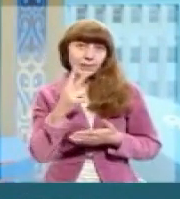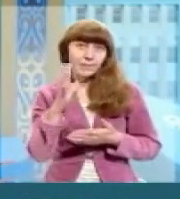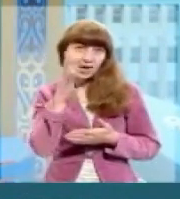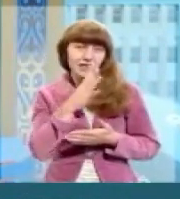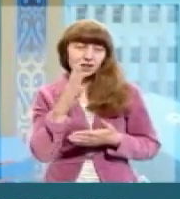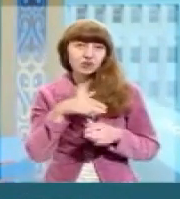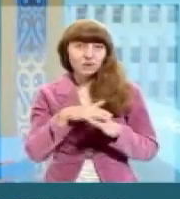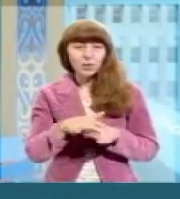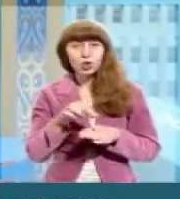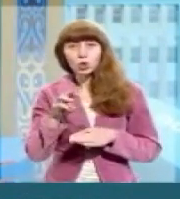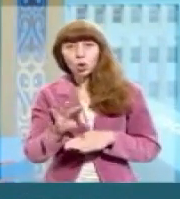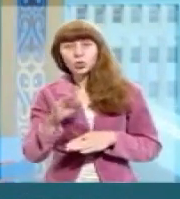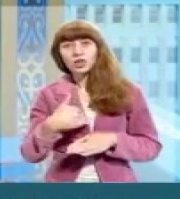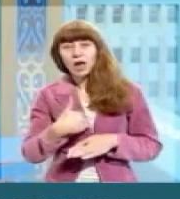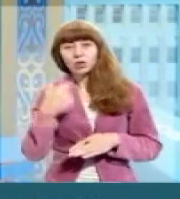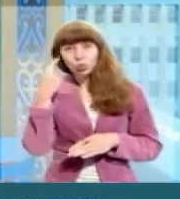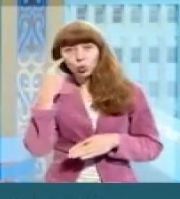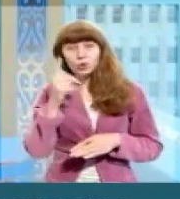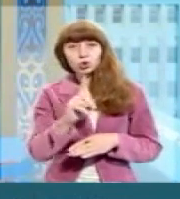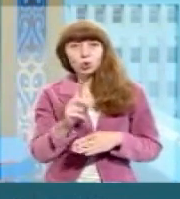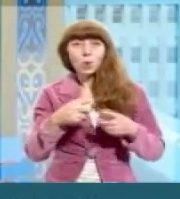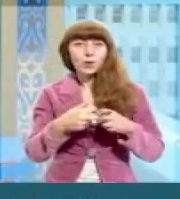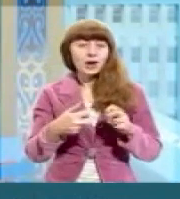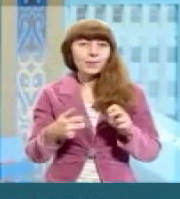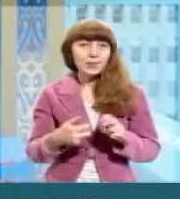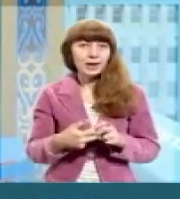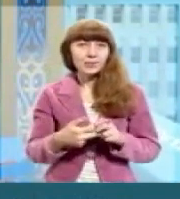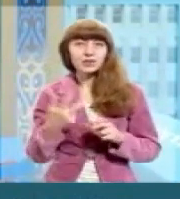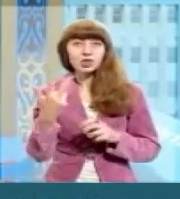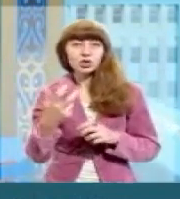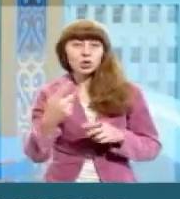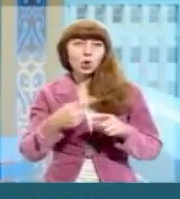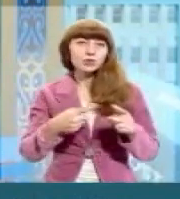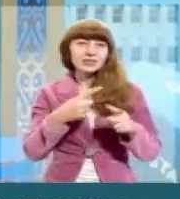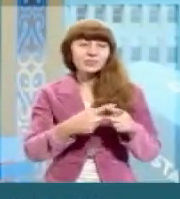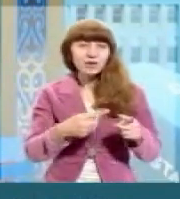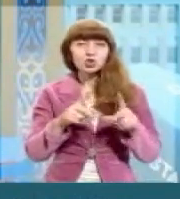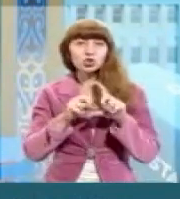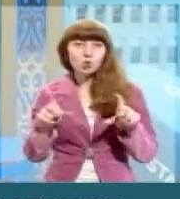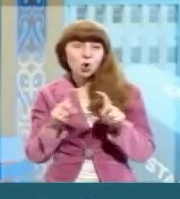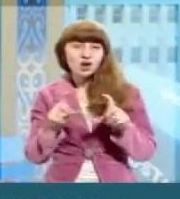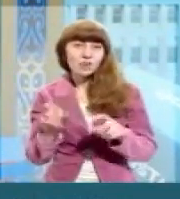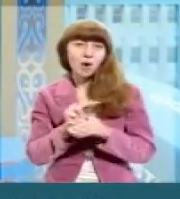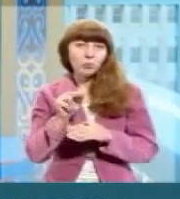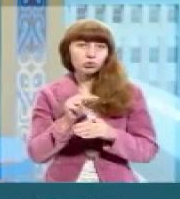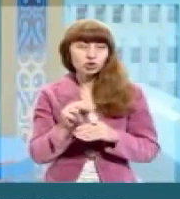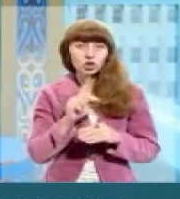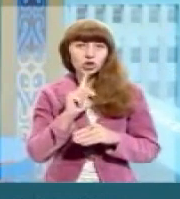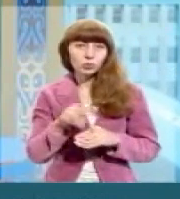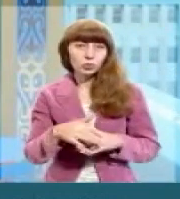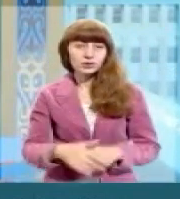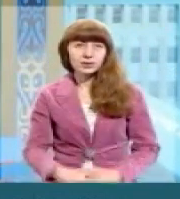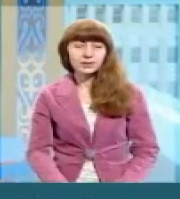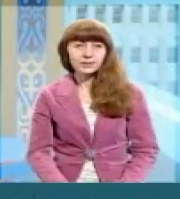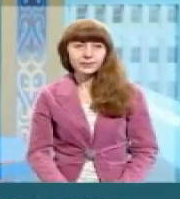будет осуществима, то я думаю, что проблемы с трехсменным школьным образованием, я думаю, практически можно